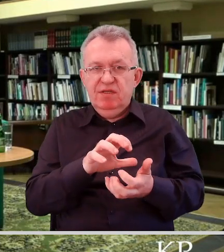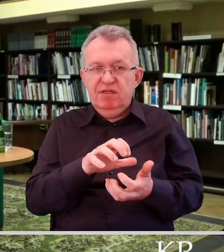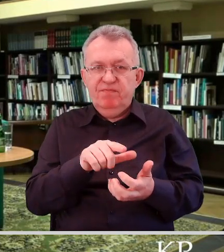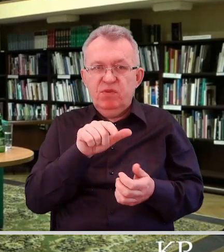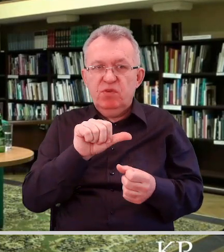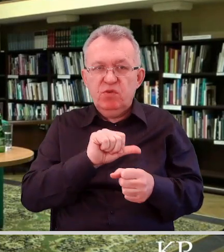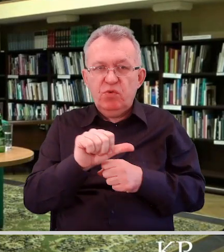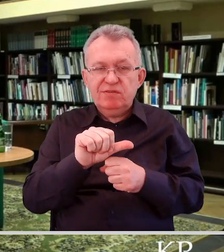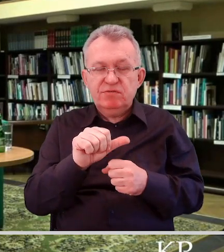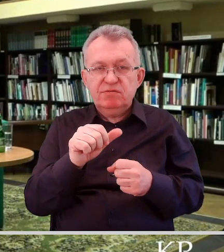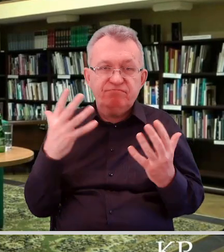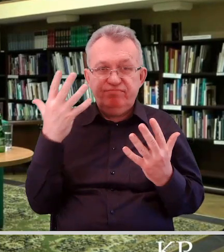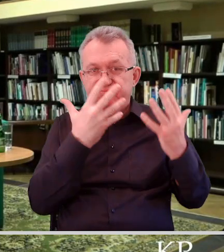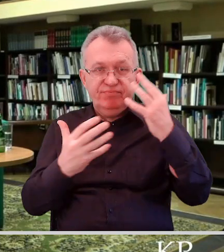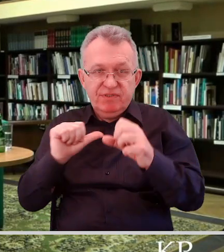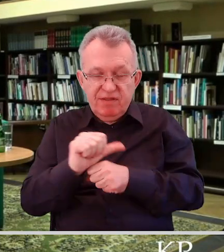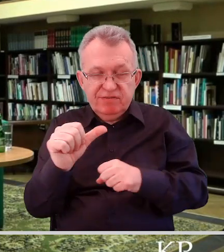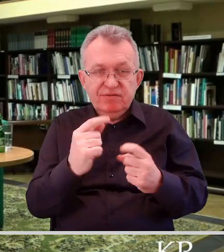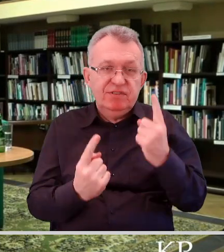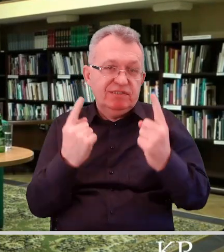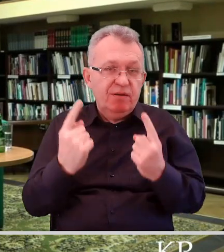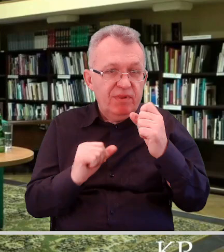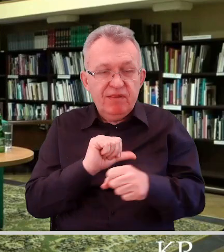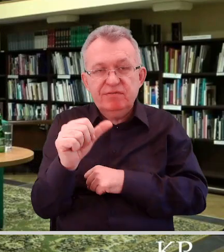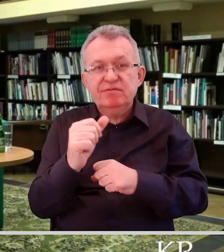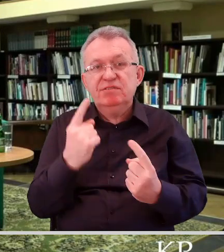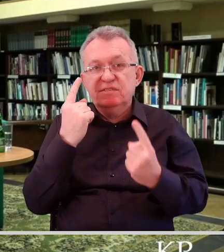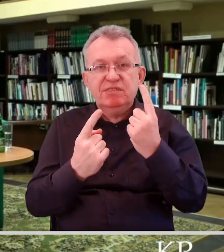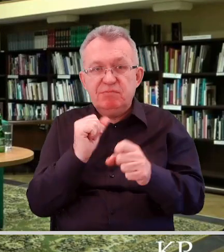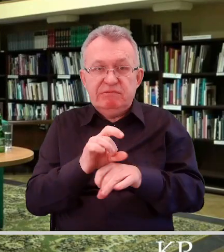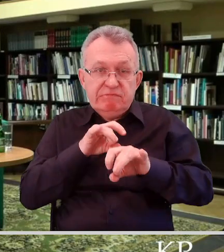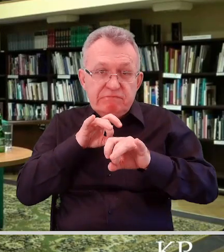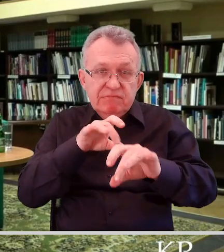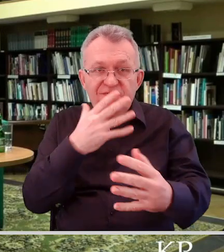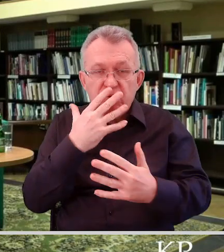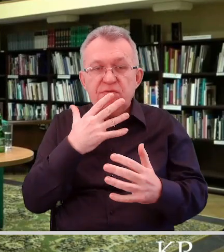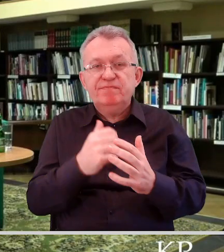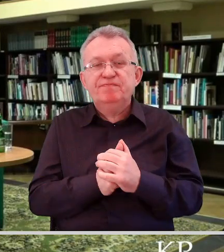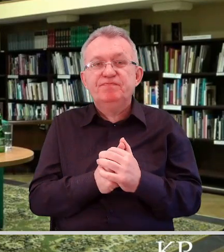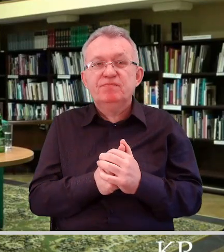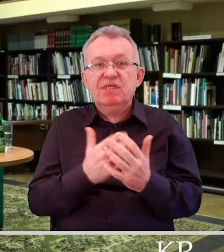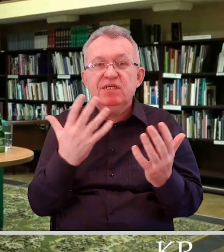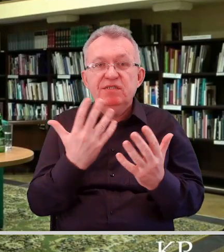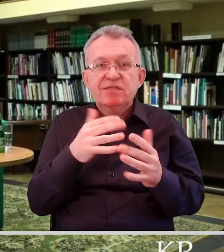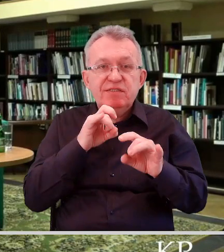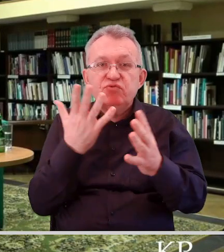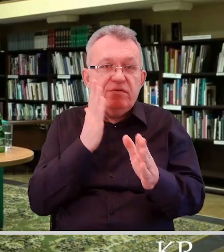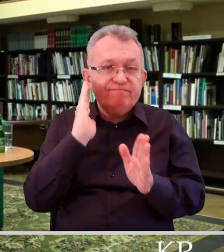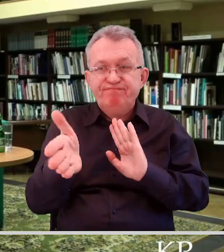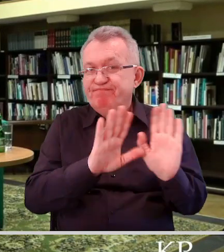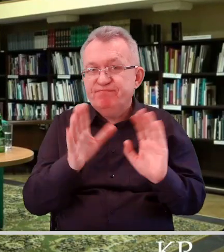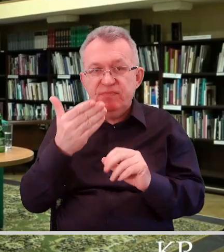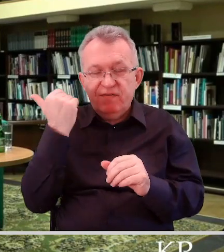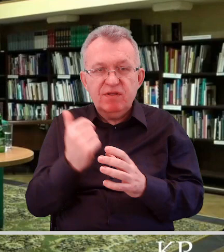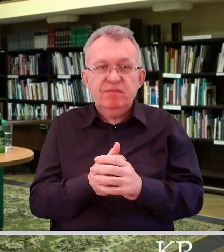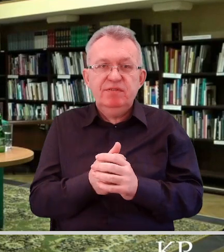jest dezorientujące, czasem to jest taka gonitwa, nie wiadomo w którym kierunku, czy nawet po